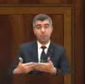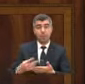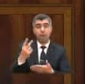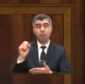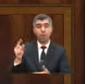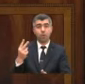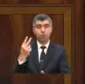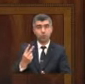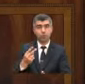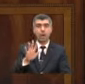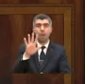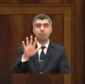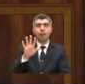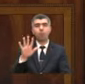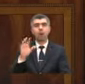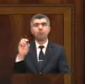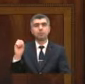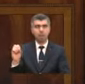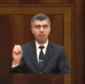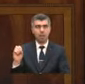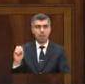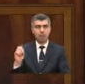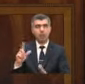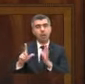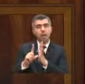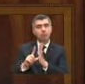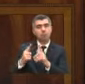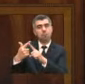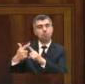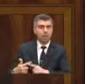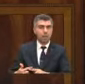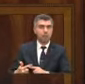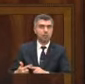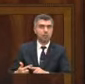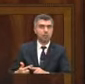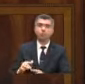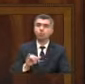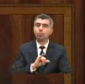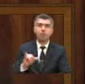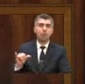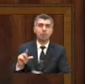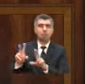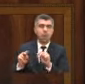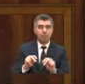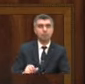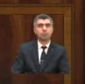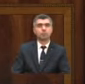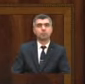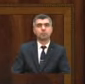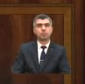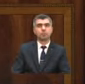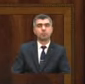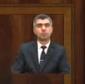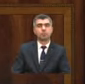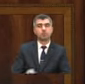شحال؟ 5500 كتوقعوا لي في قانون المالية، 5500 غير مسبوقة، وذلك باش